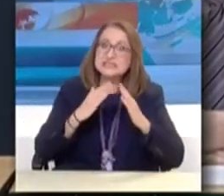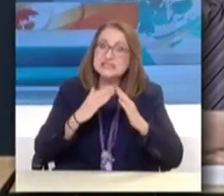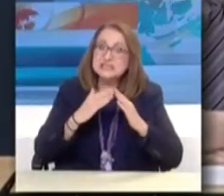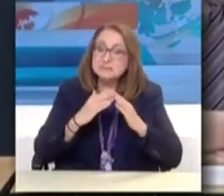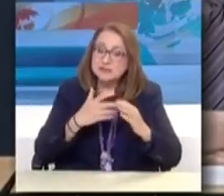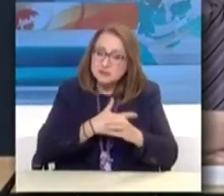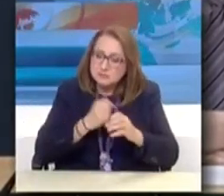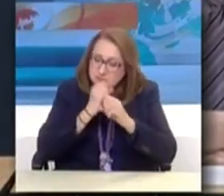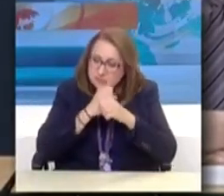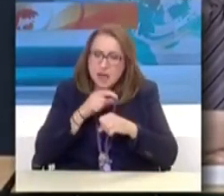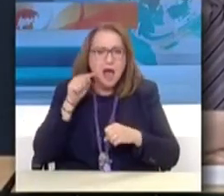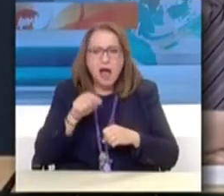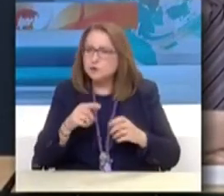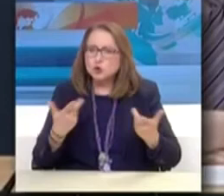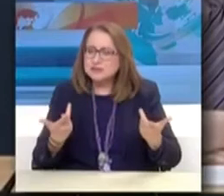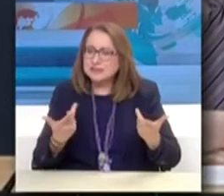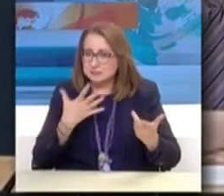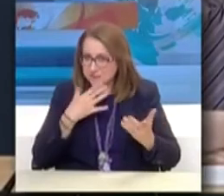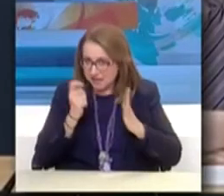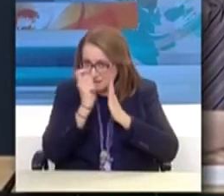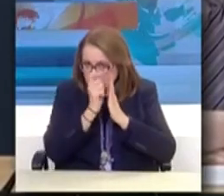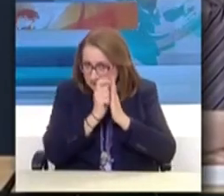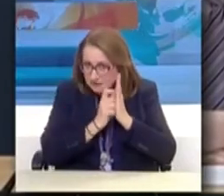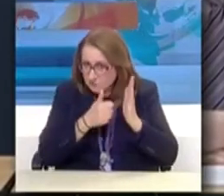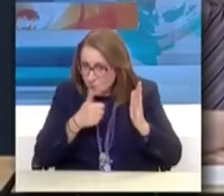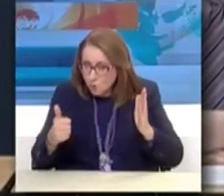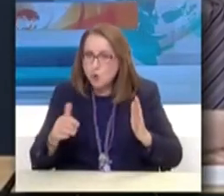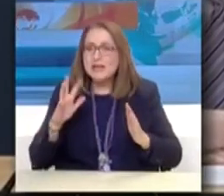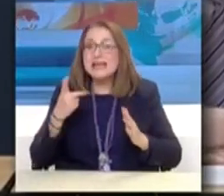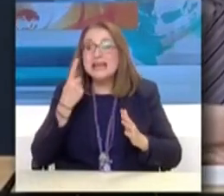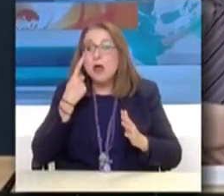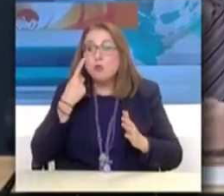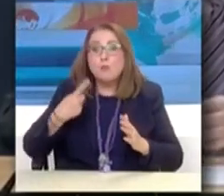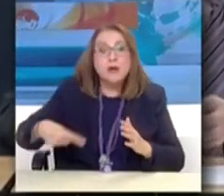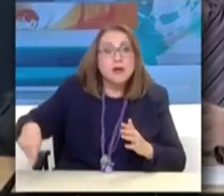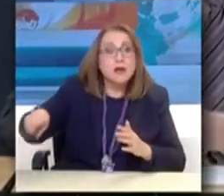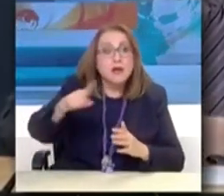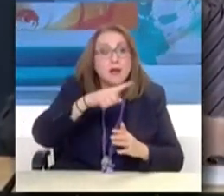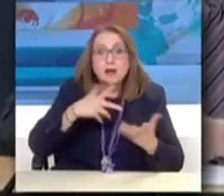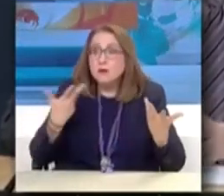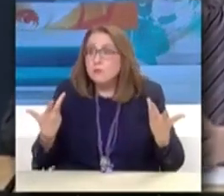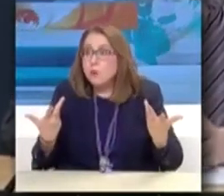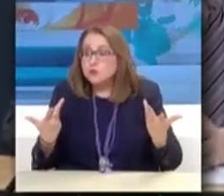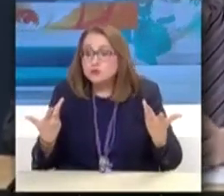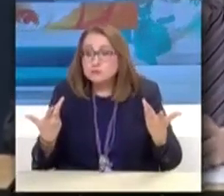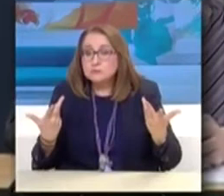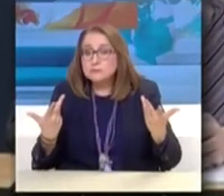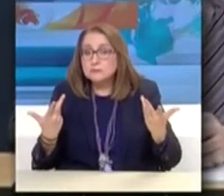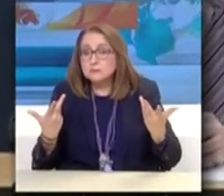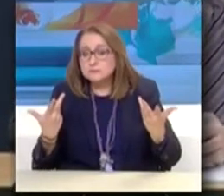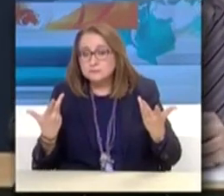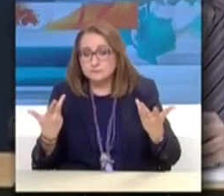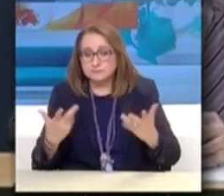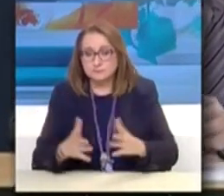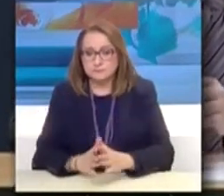μόνο για επιδημιολογικούς λόγους ή θέλουμε να δούμε και τι ακριβώς συμβαίνει στην κοινότητα ανεξάρτητα από τους επιδημιολογικούς λόγους. Δηλαδή θα πηγαίνει κάποιος και θα κάνει στο σπίτι το τεστ,